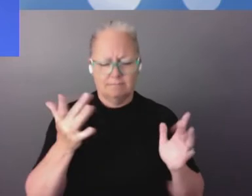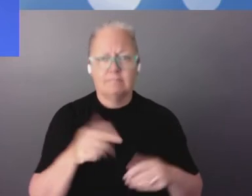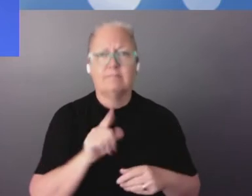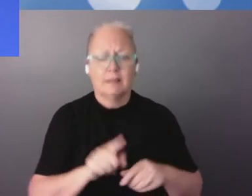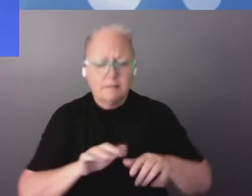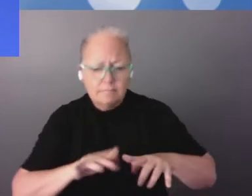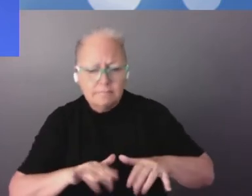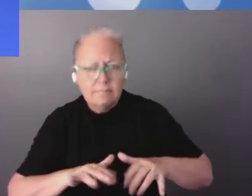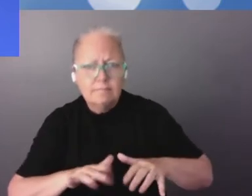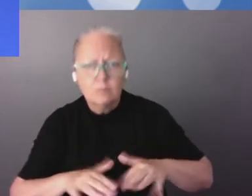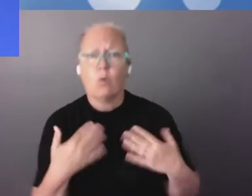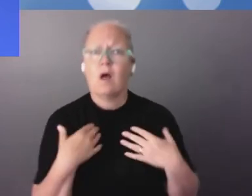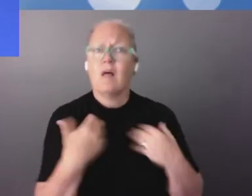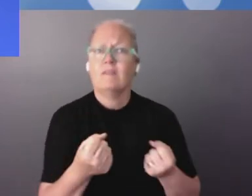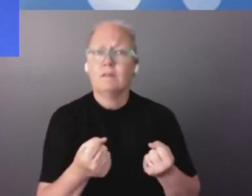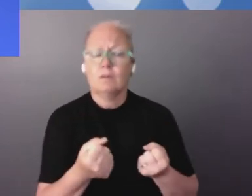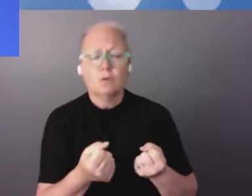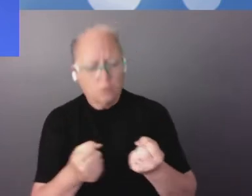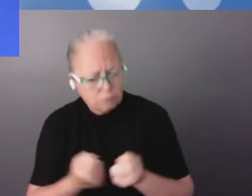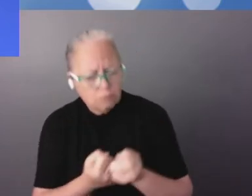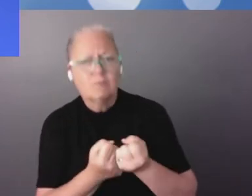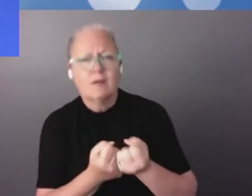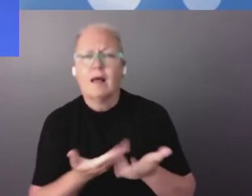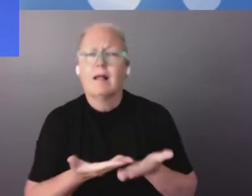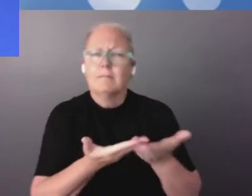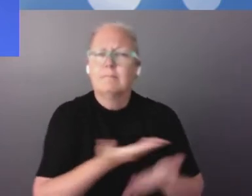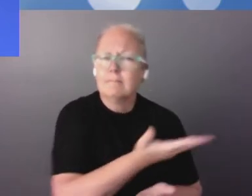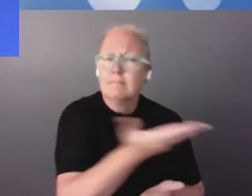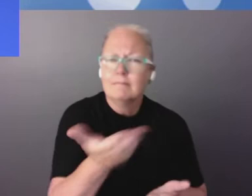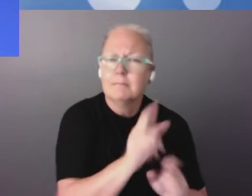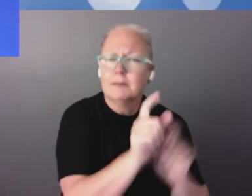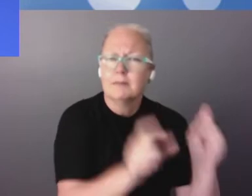أيضا نشهد الكثير من الهجمات، هجمات